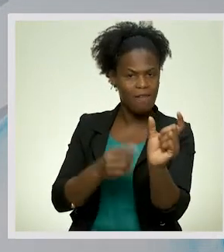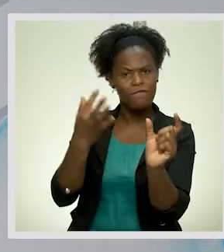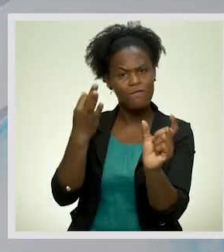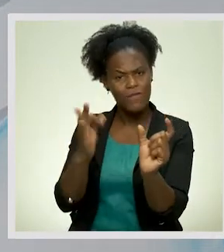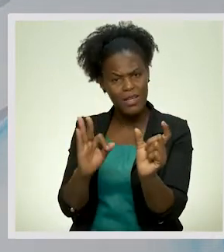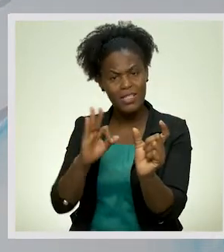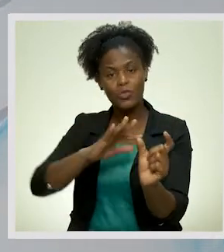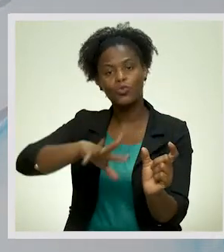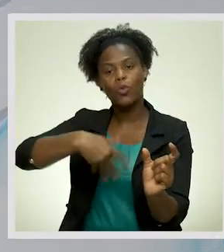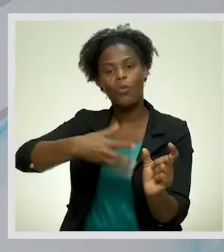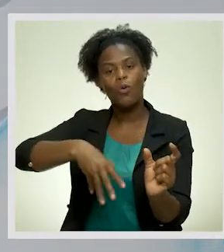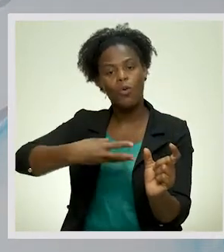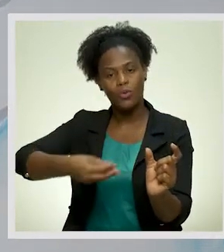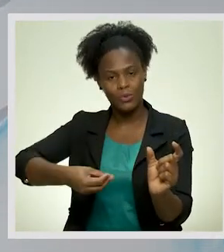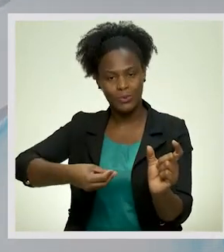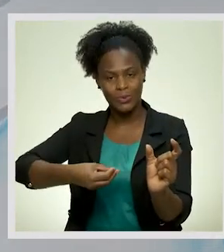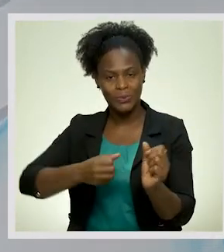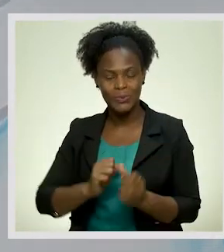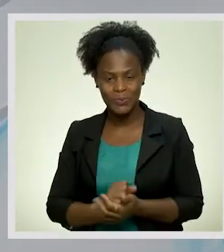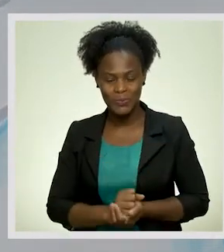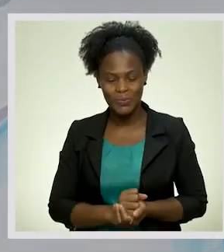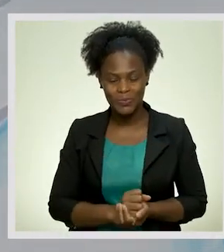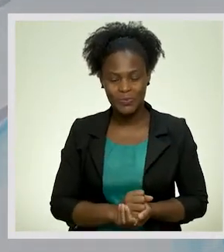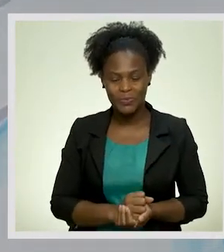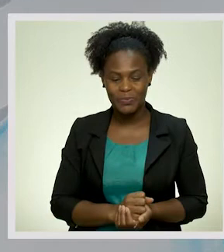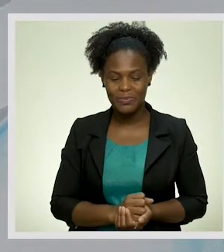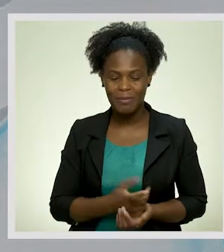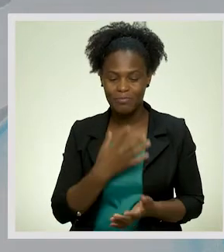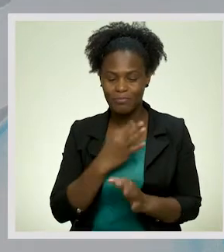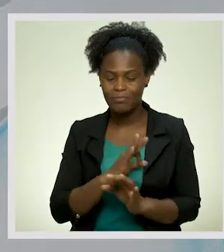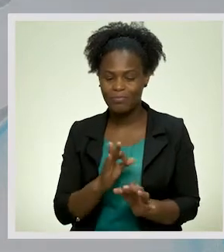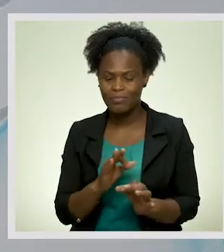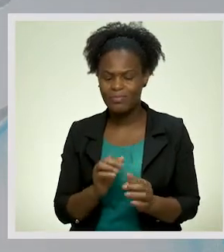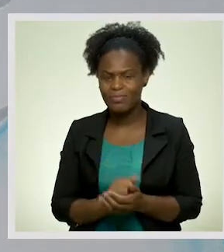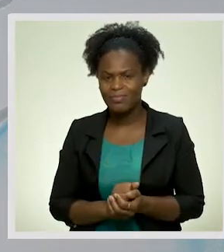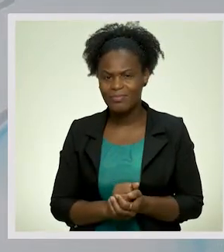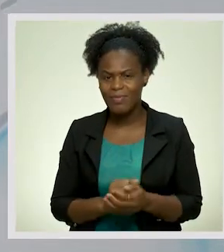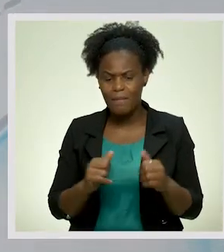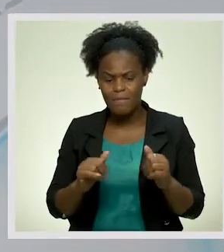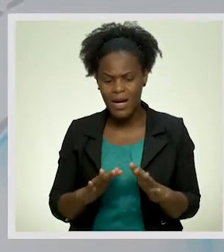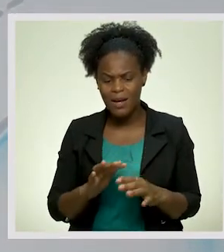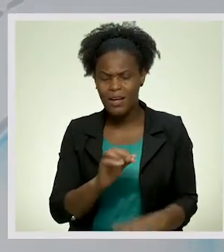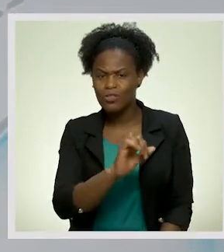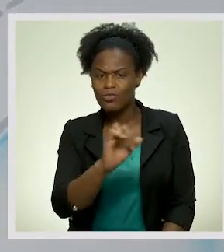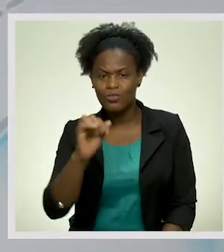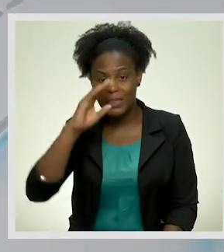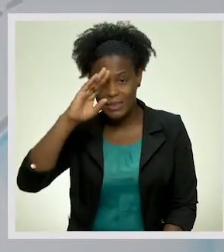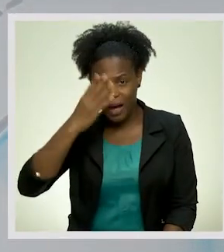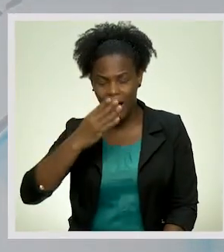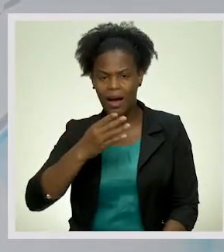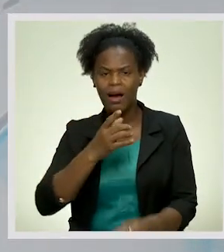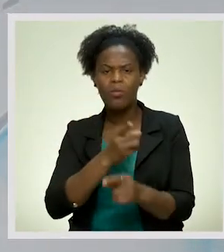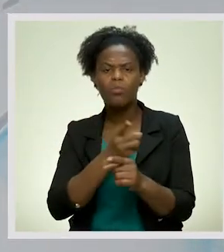français dans le monde. Super. Mais vous savez